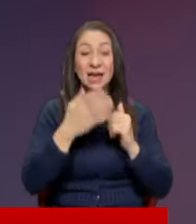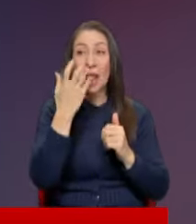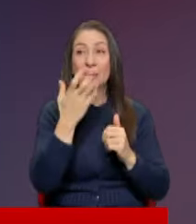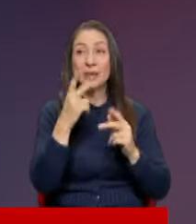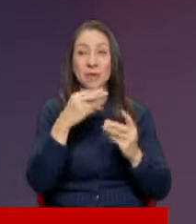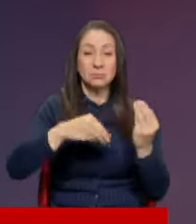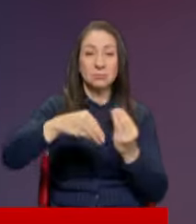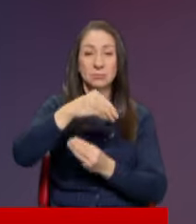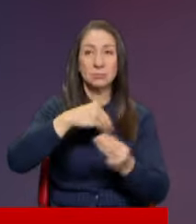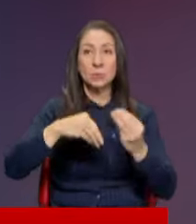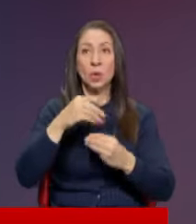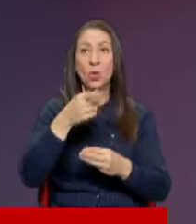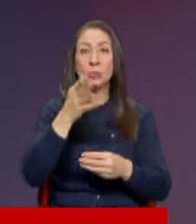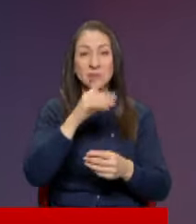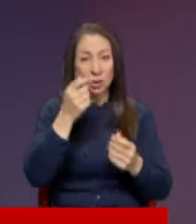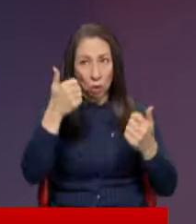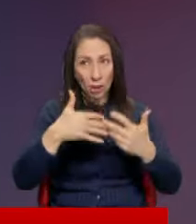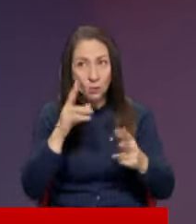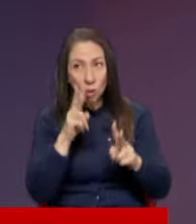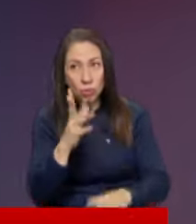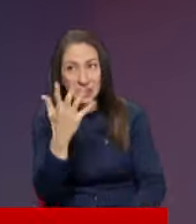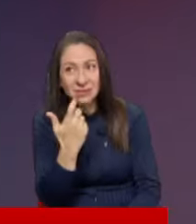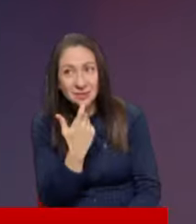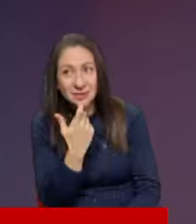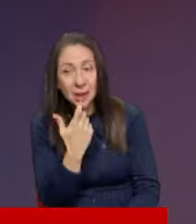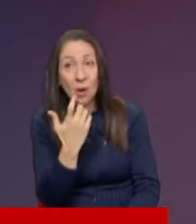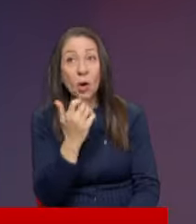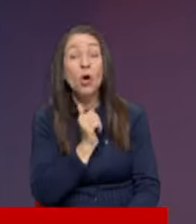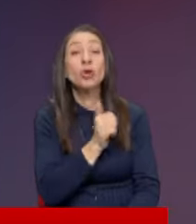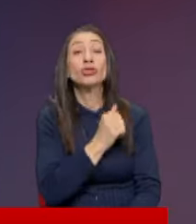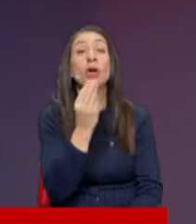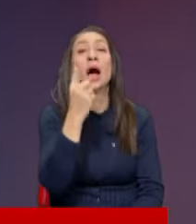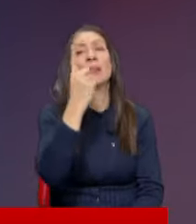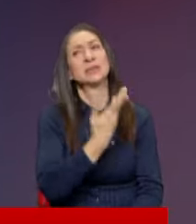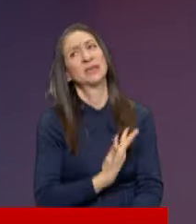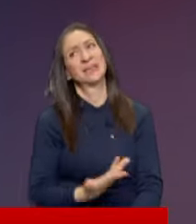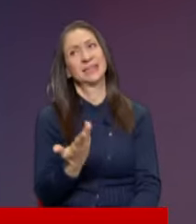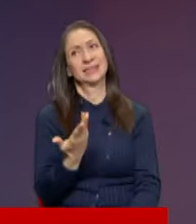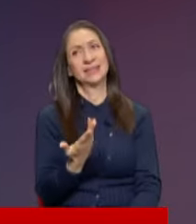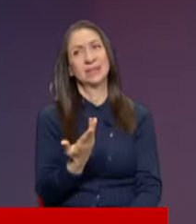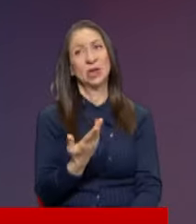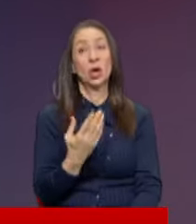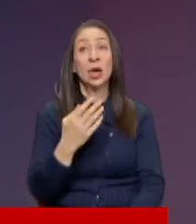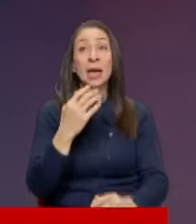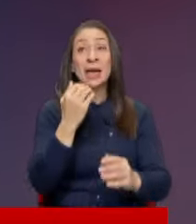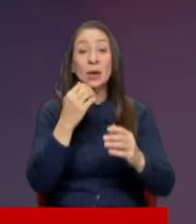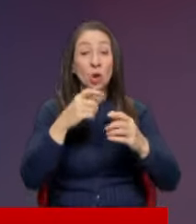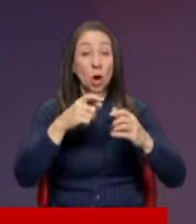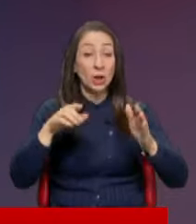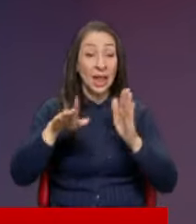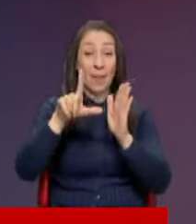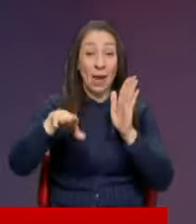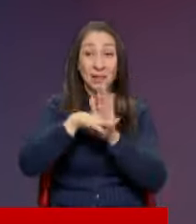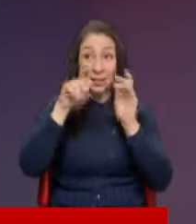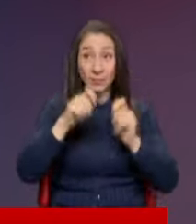yönetiliyor Onun dışında bir yönetim şekli gördük mü 5 yıldır Ordulu allah'ınızı seviyorsanız konteyner Limanı dediler